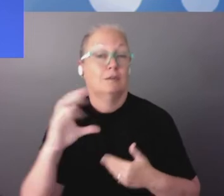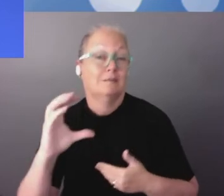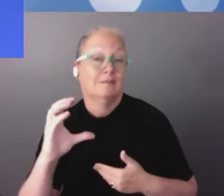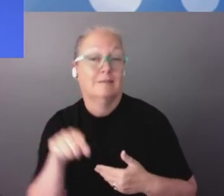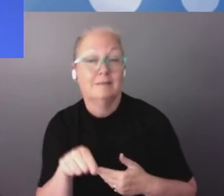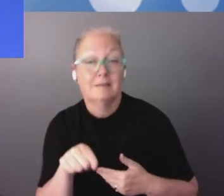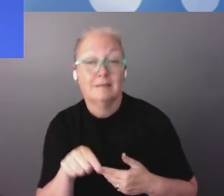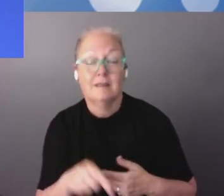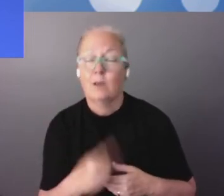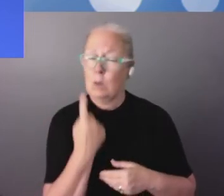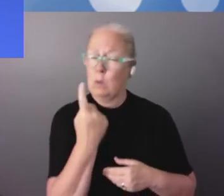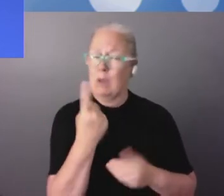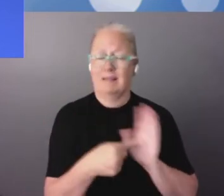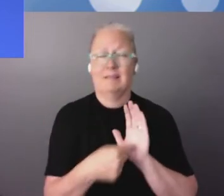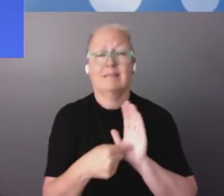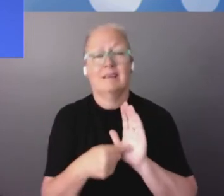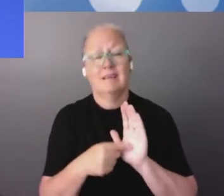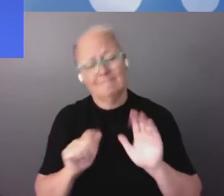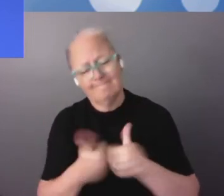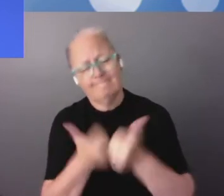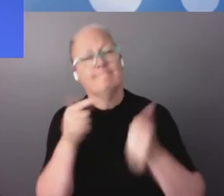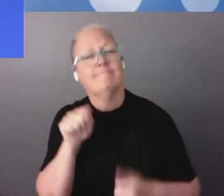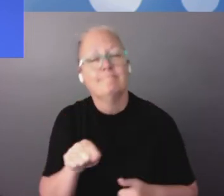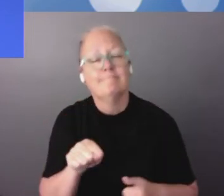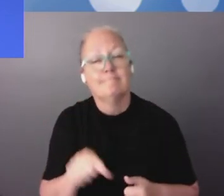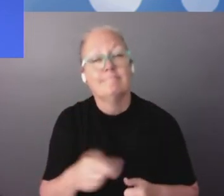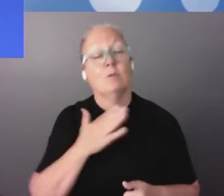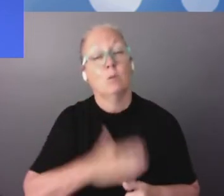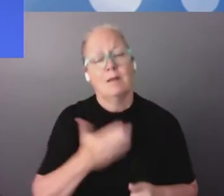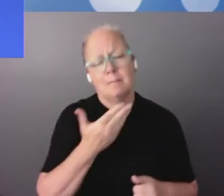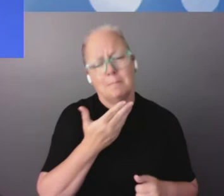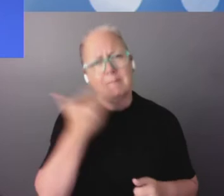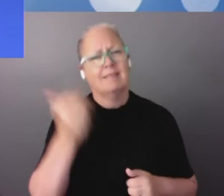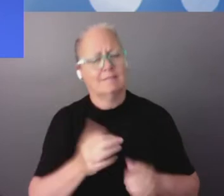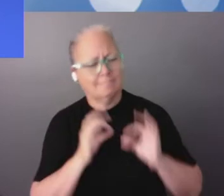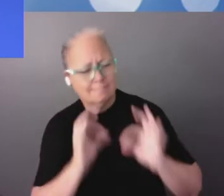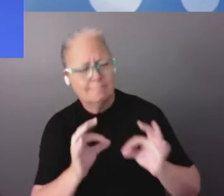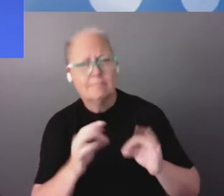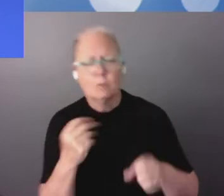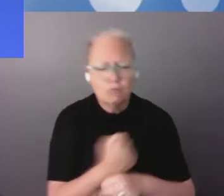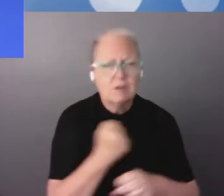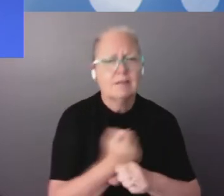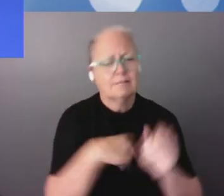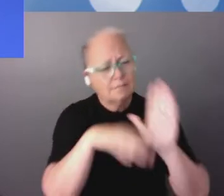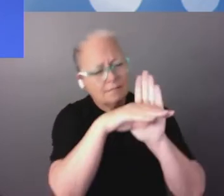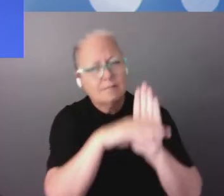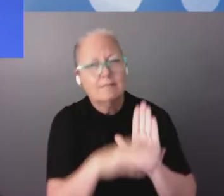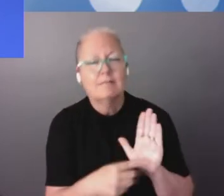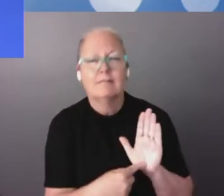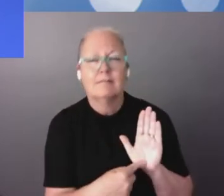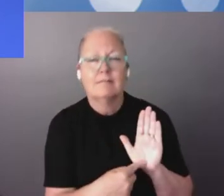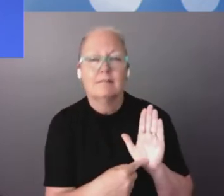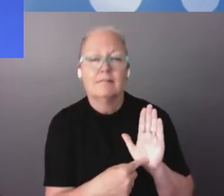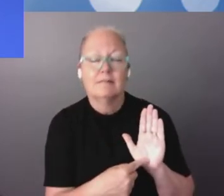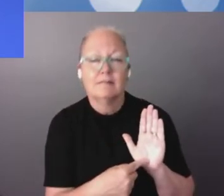est l'élaboration des meilleures pratiques du modèle et de devoirs pour tous les pays du